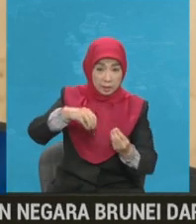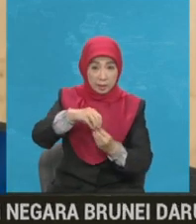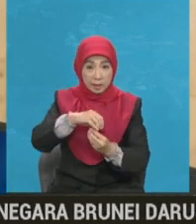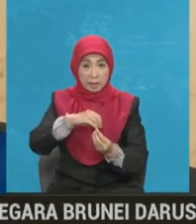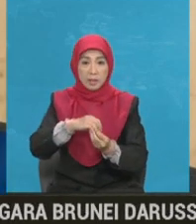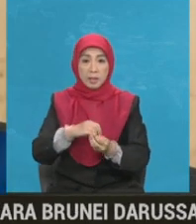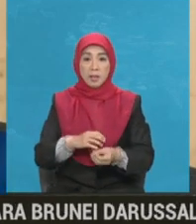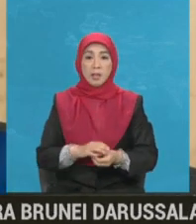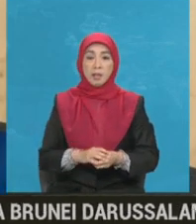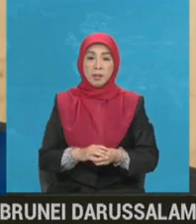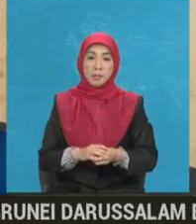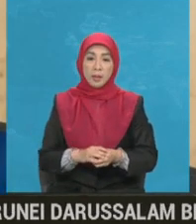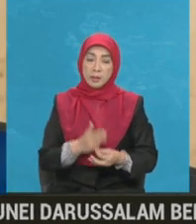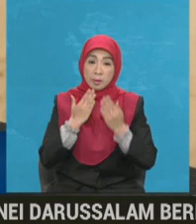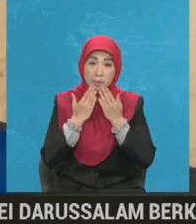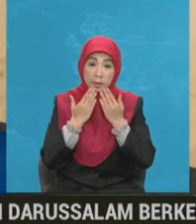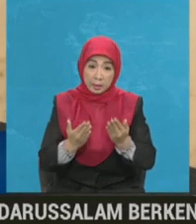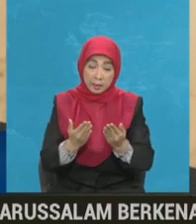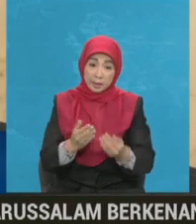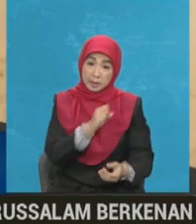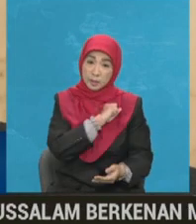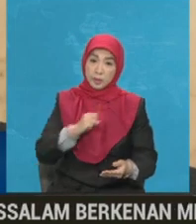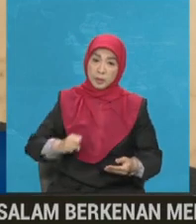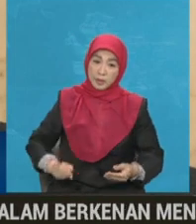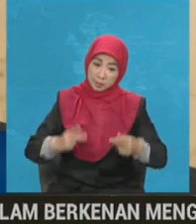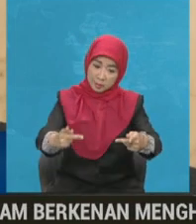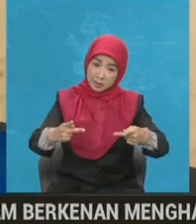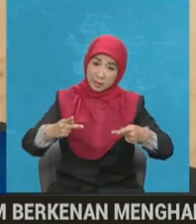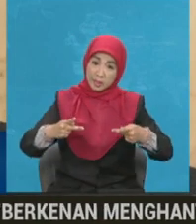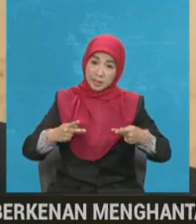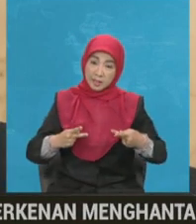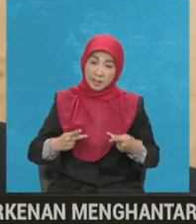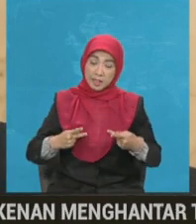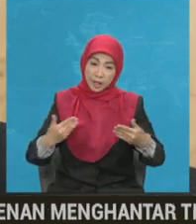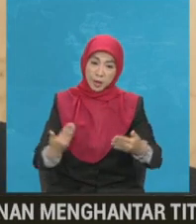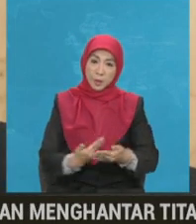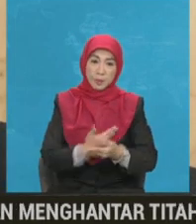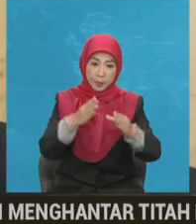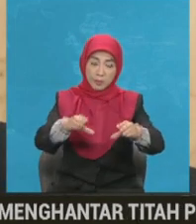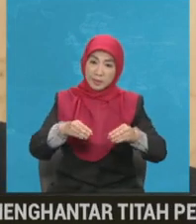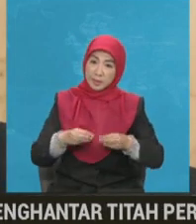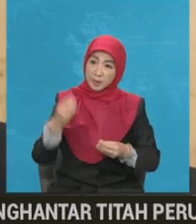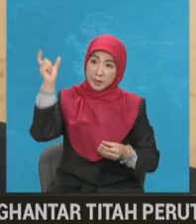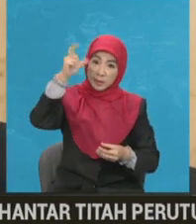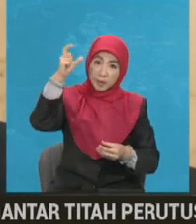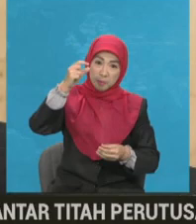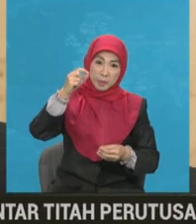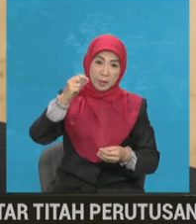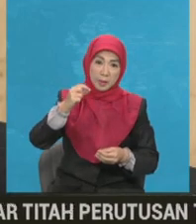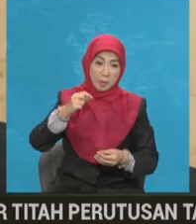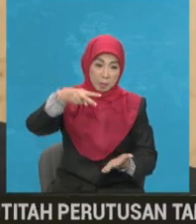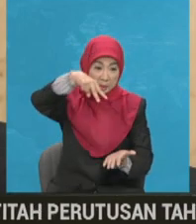kerana menunggunya akan tambang Haji mualaf berdiri di depan